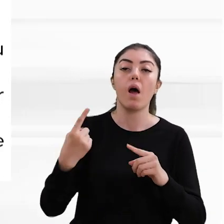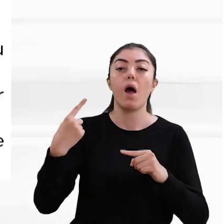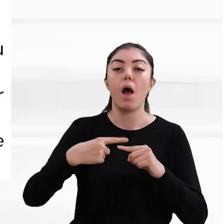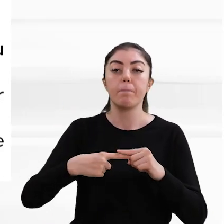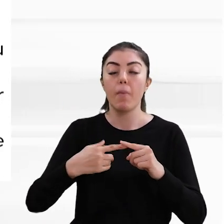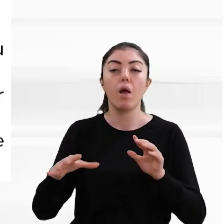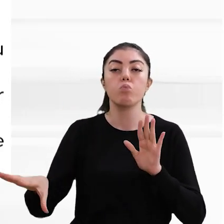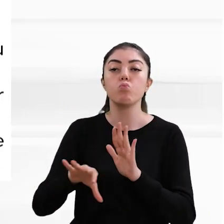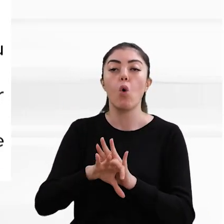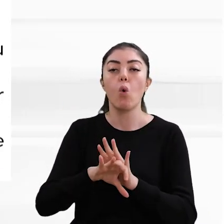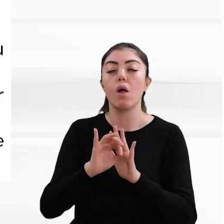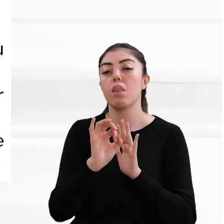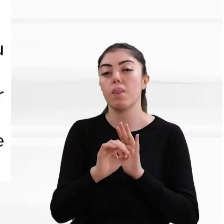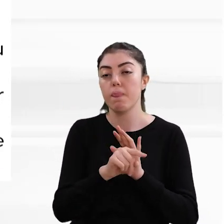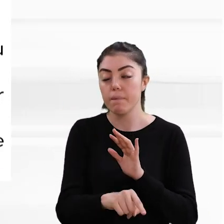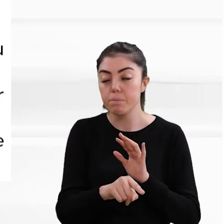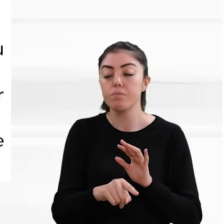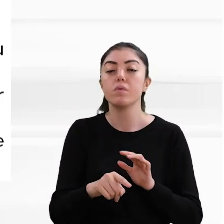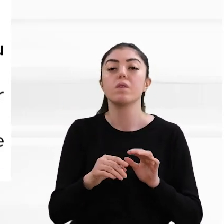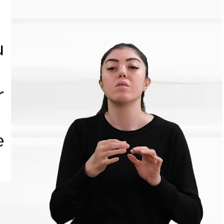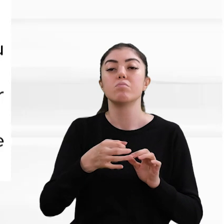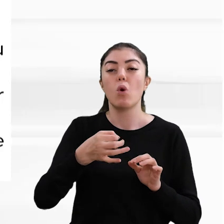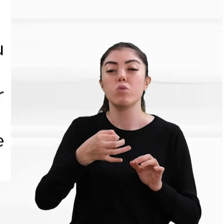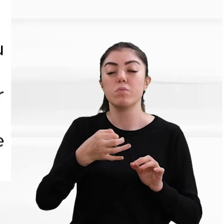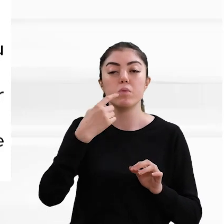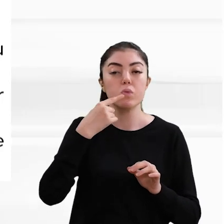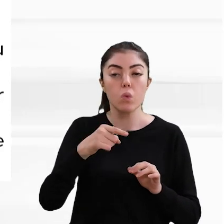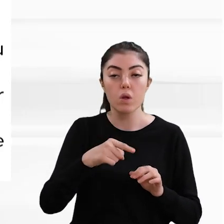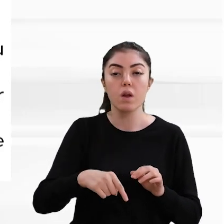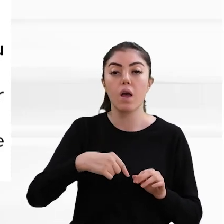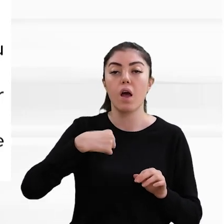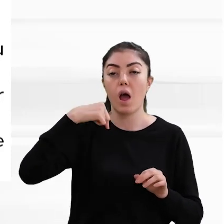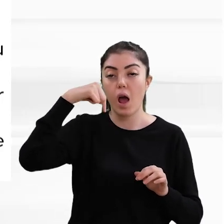anahtar kapalı olduğu sürece bobine yapışıp kalır. D. Bobinin oluşturduğu